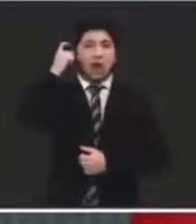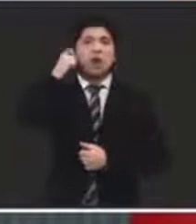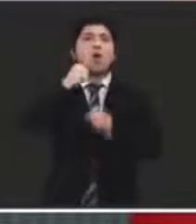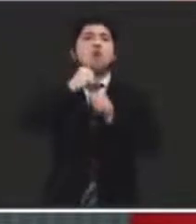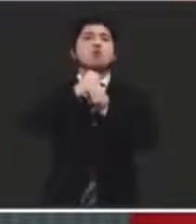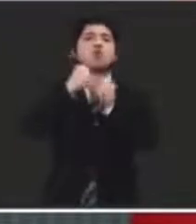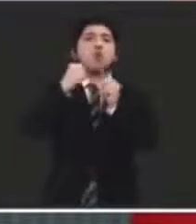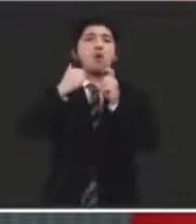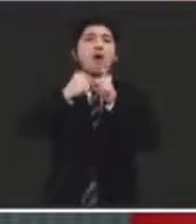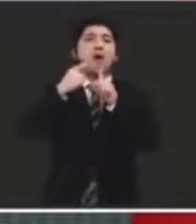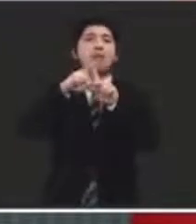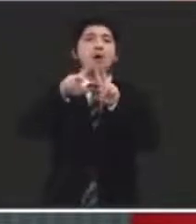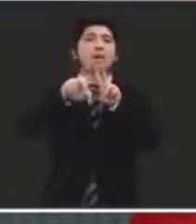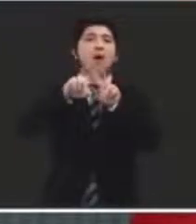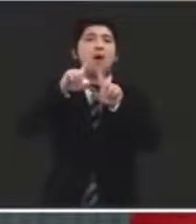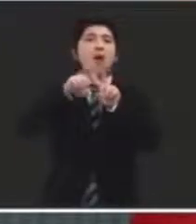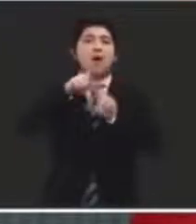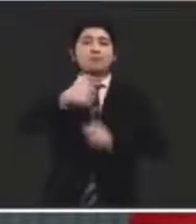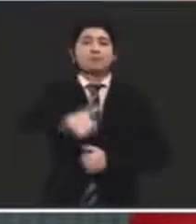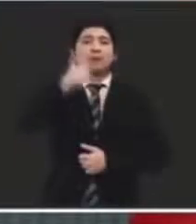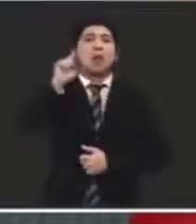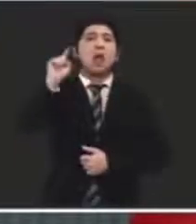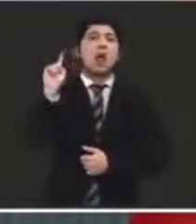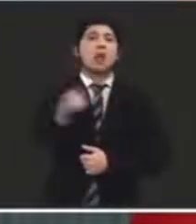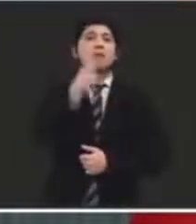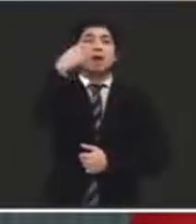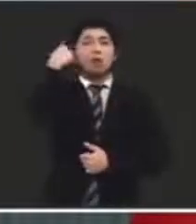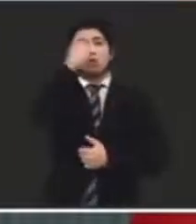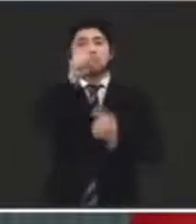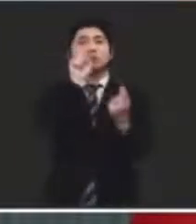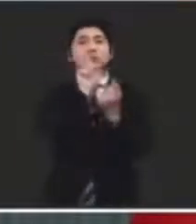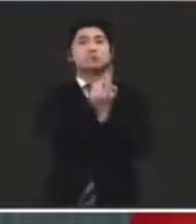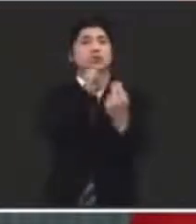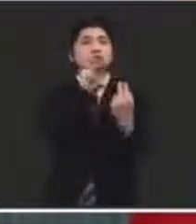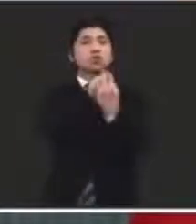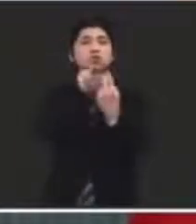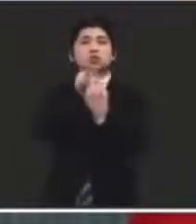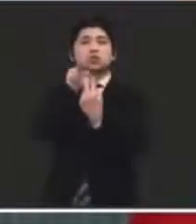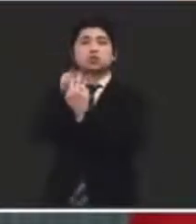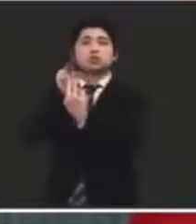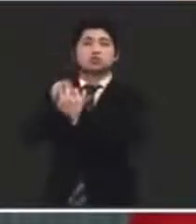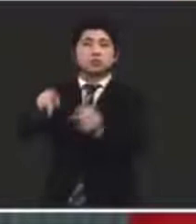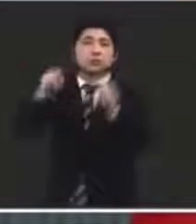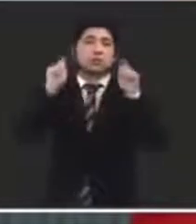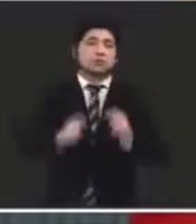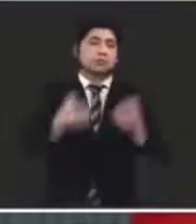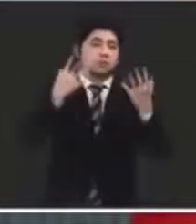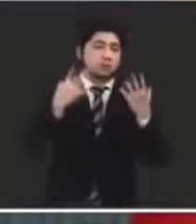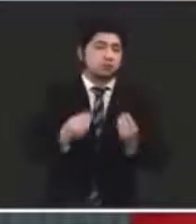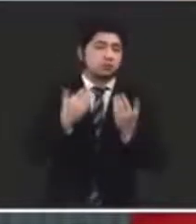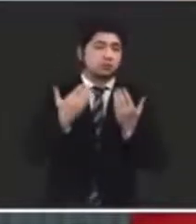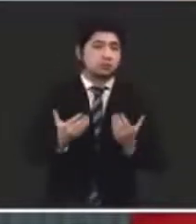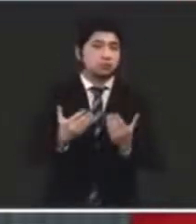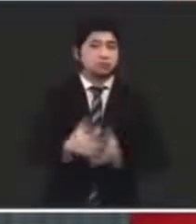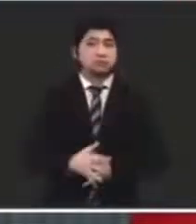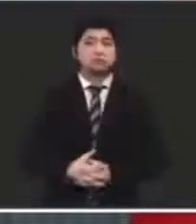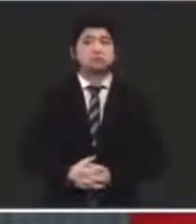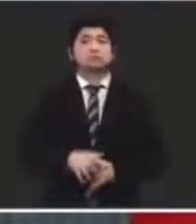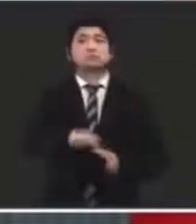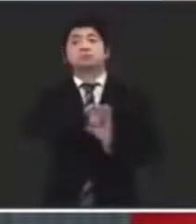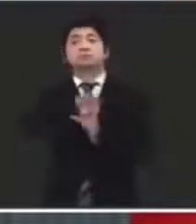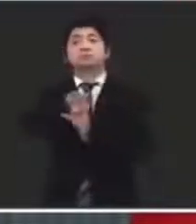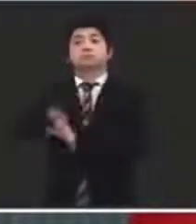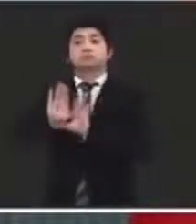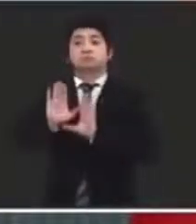guatemala liderleri ile ilk kez yüz yüze görüşme fırsatı bulmuş olduk Ayrıca